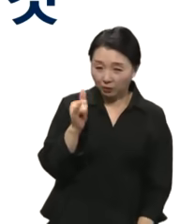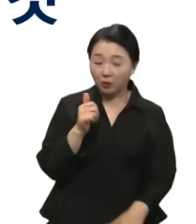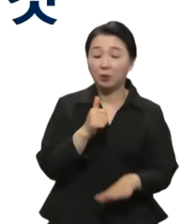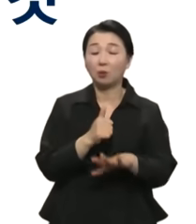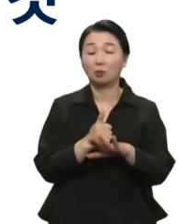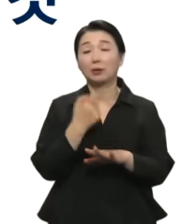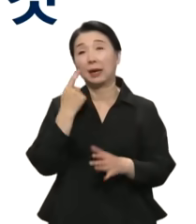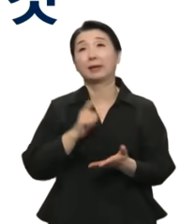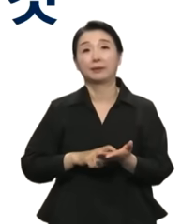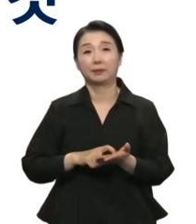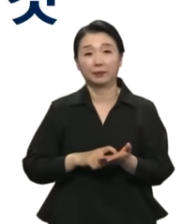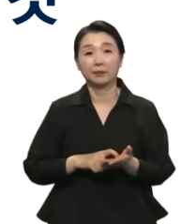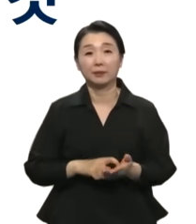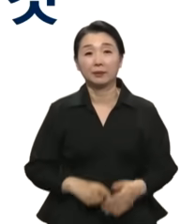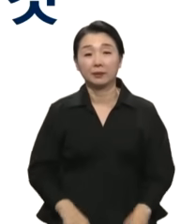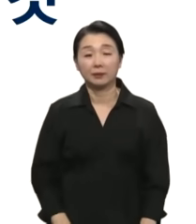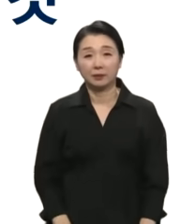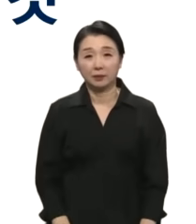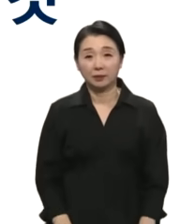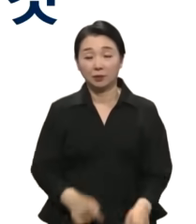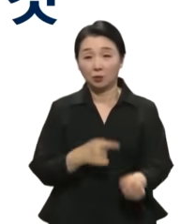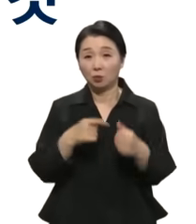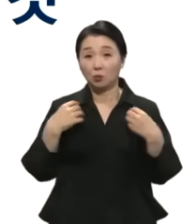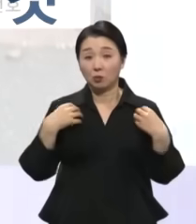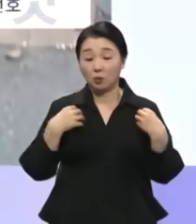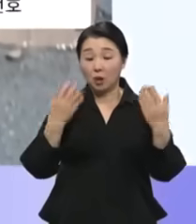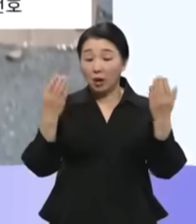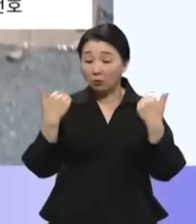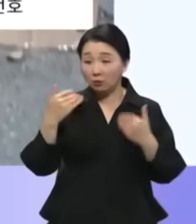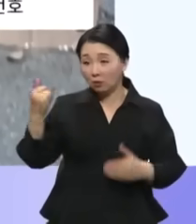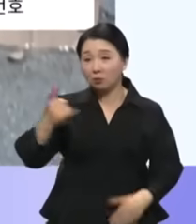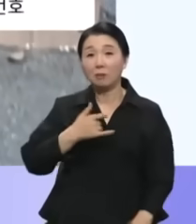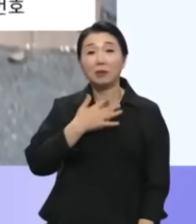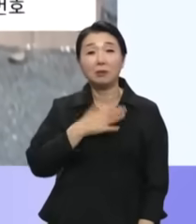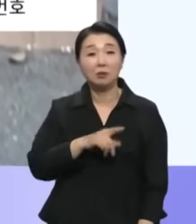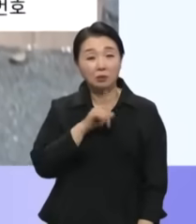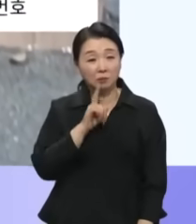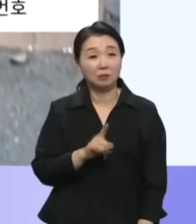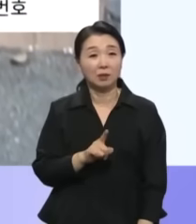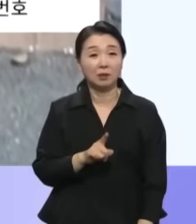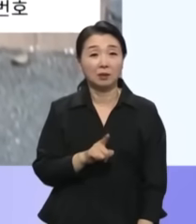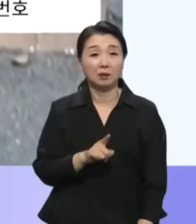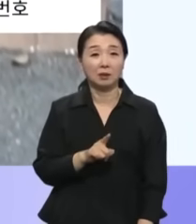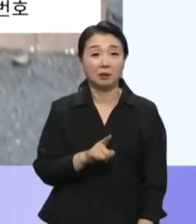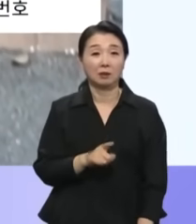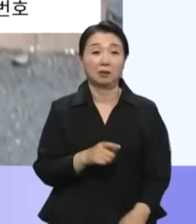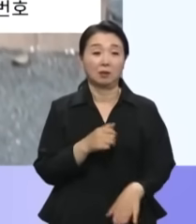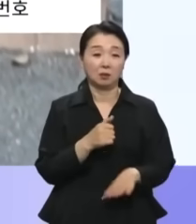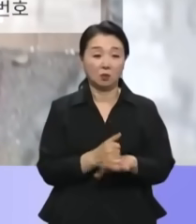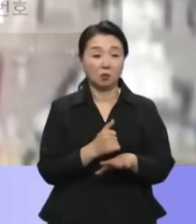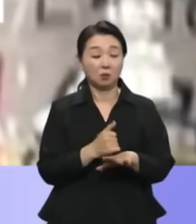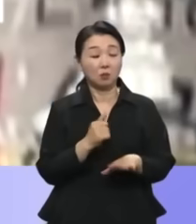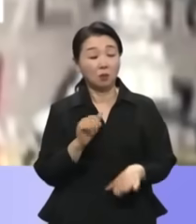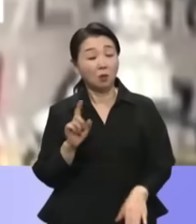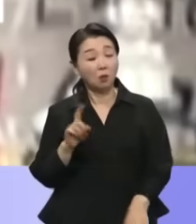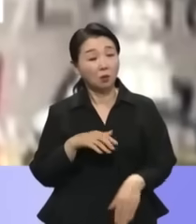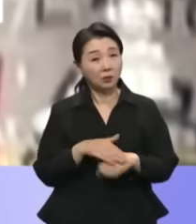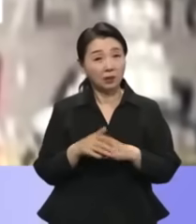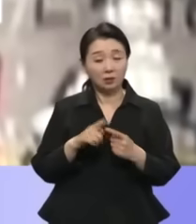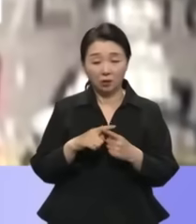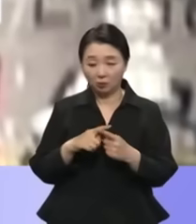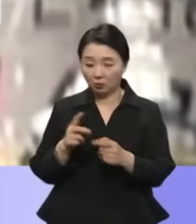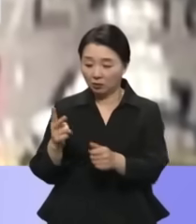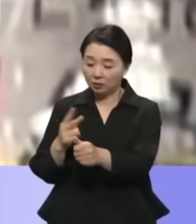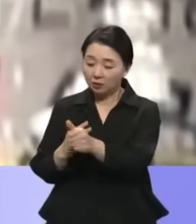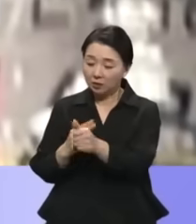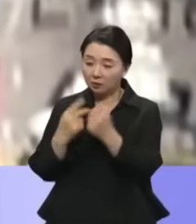알아냈다 뭐 교육청이나 학교 학교측은 그런 전화를 또 받은 적이 없다 이런 얘기를 하고 있어서 실제로 어떤 방식으로이 선생님의 인적